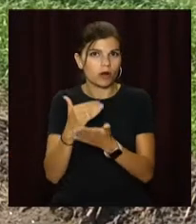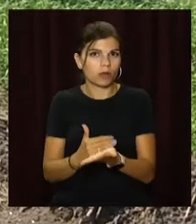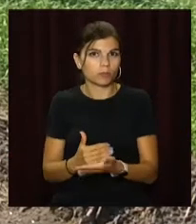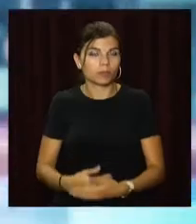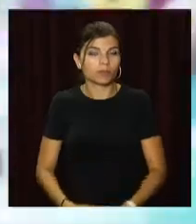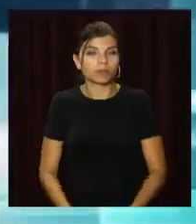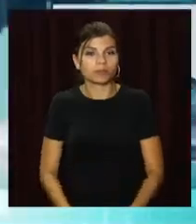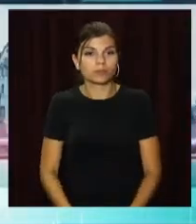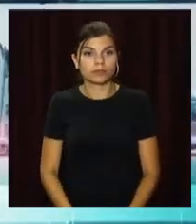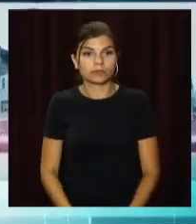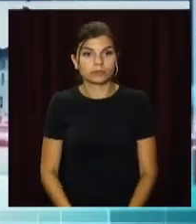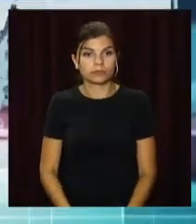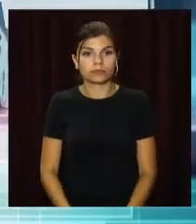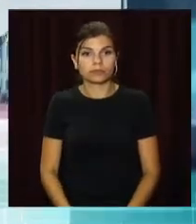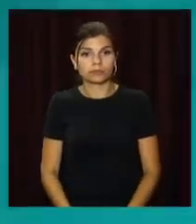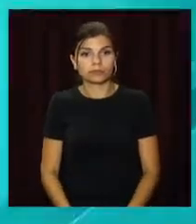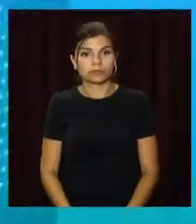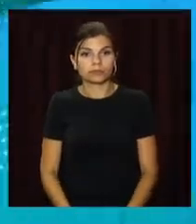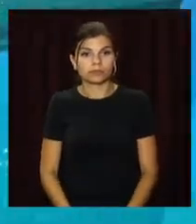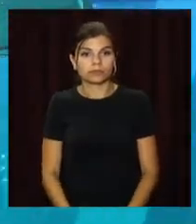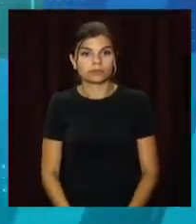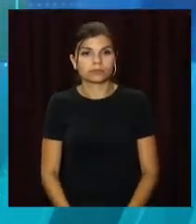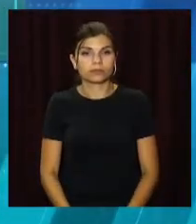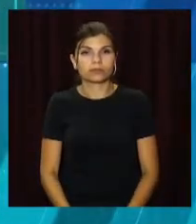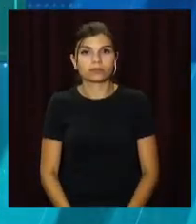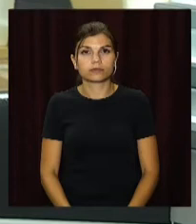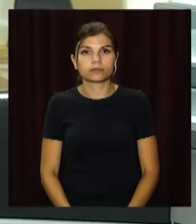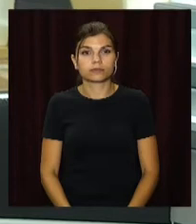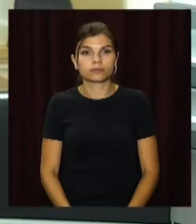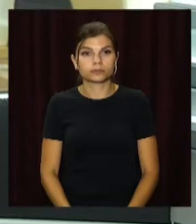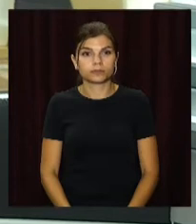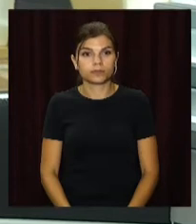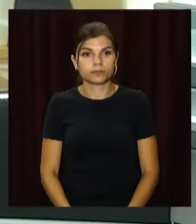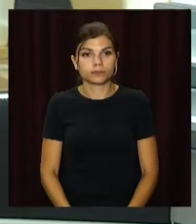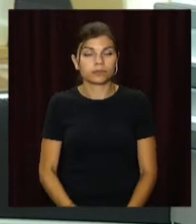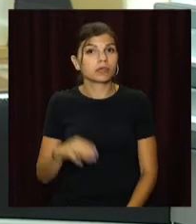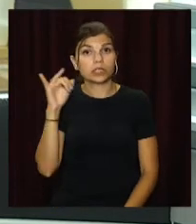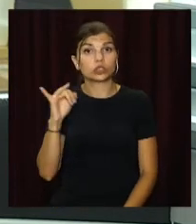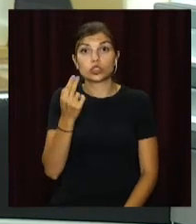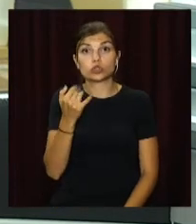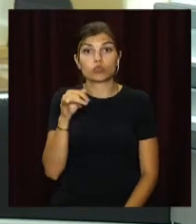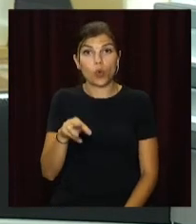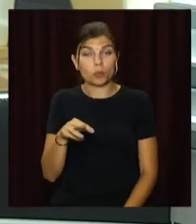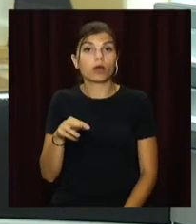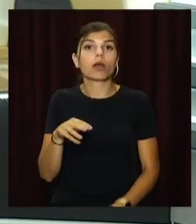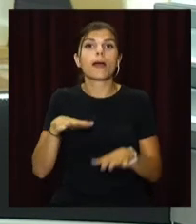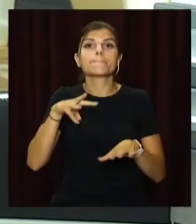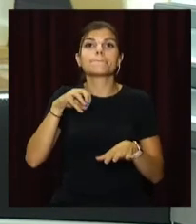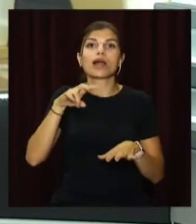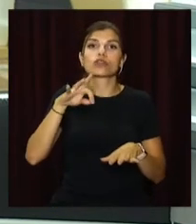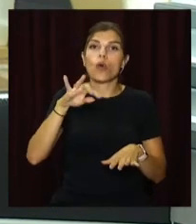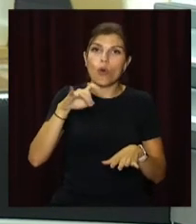«Відкритий». Історія ЦУМу, центр Менора та